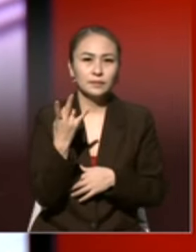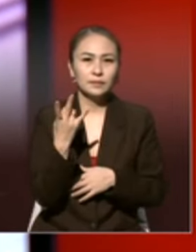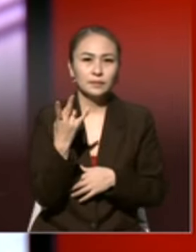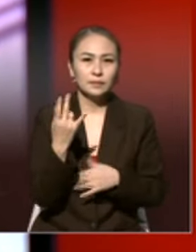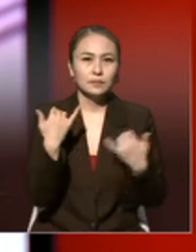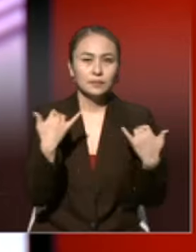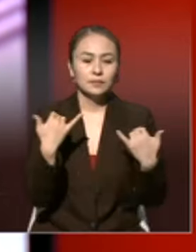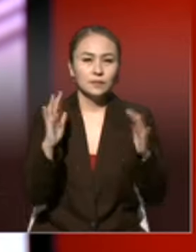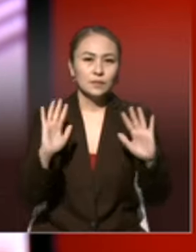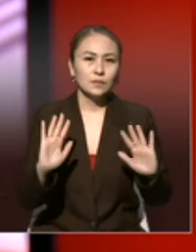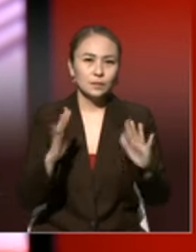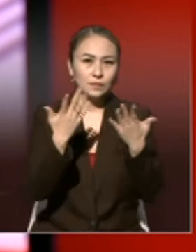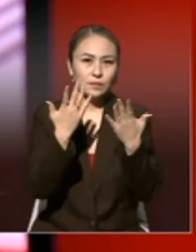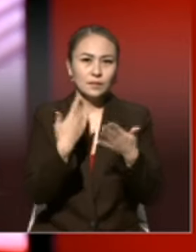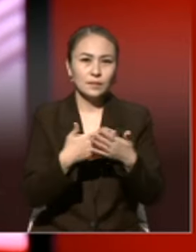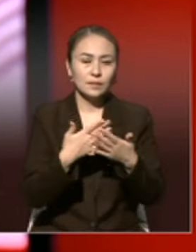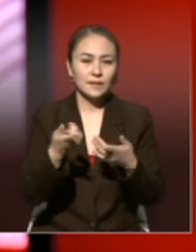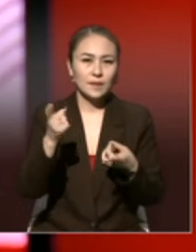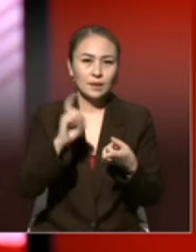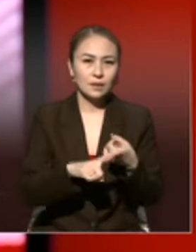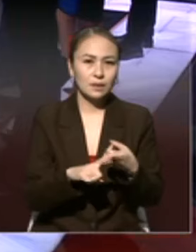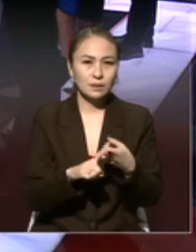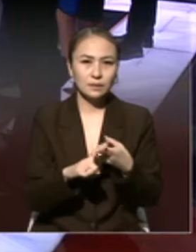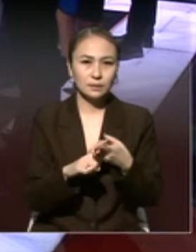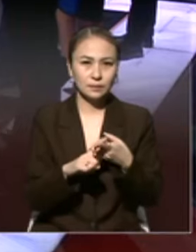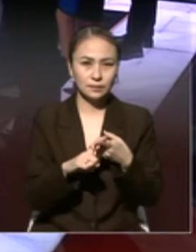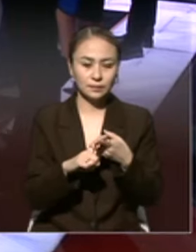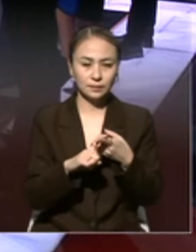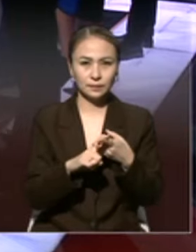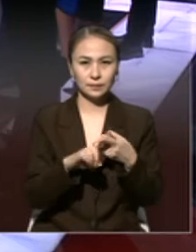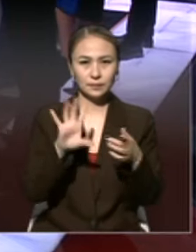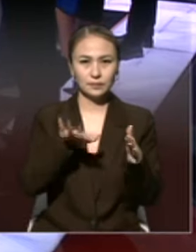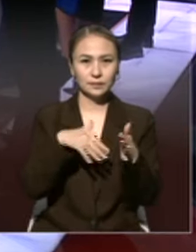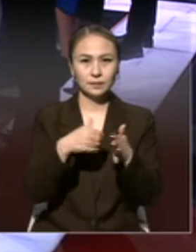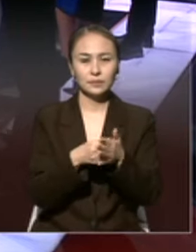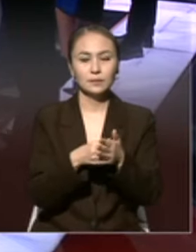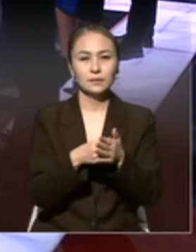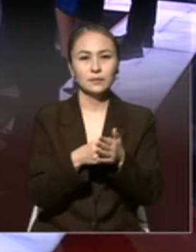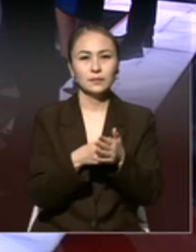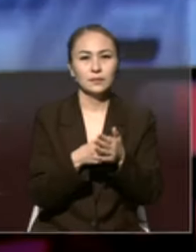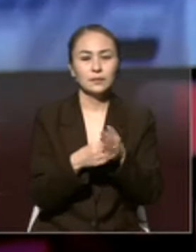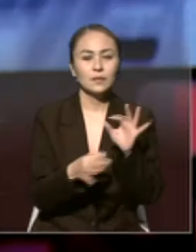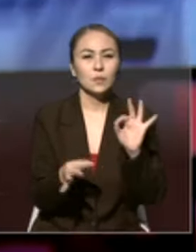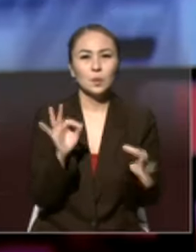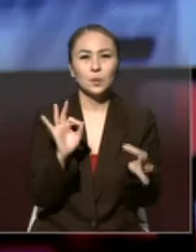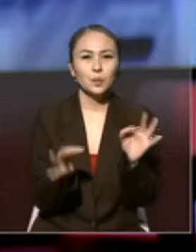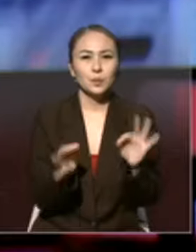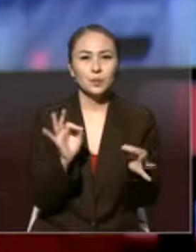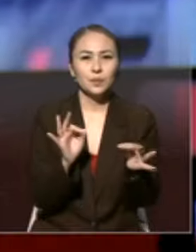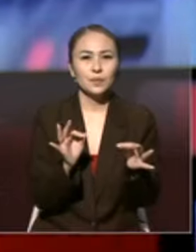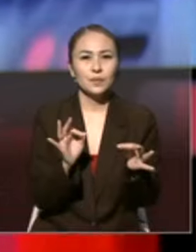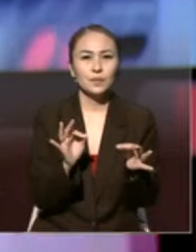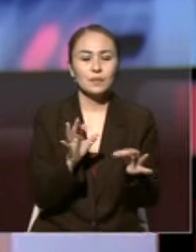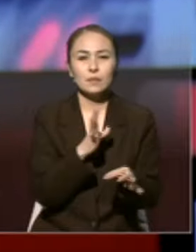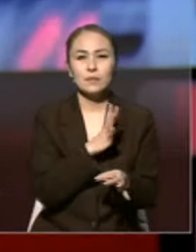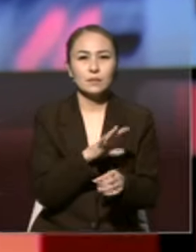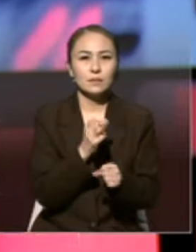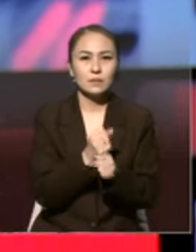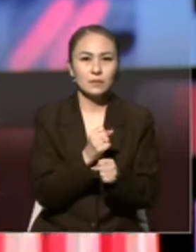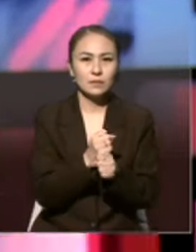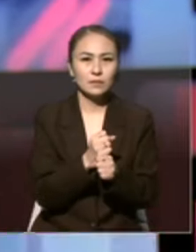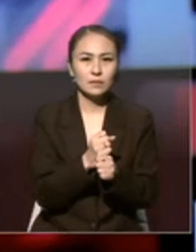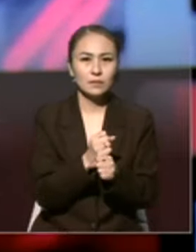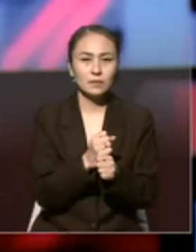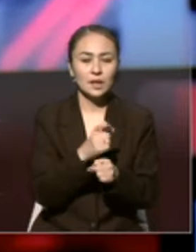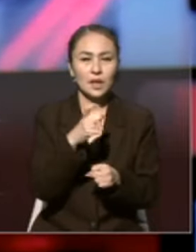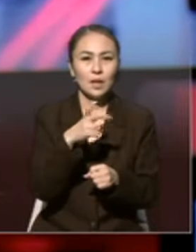осы бүгінгі болған жағдайға қатысты. Оның мысалға әлі де қарастыратын нормалары, қарастырылмаған нормалары, мынау